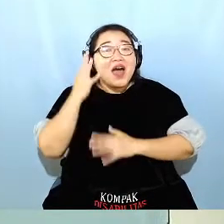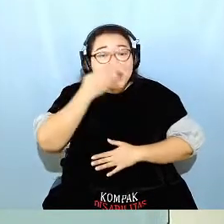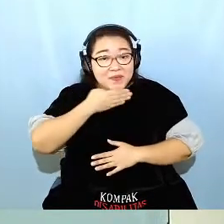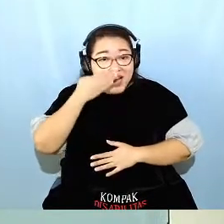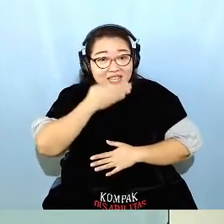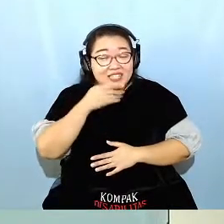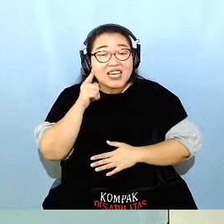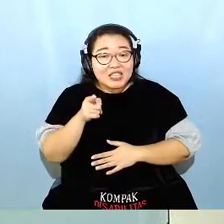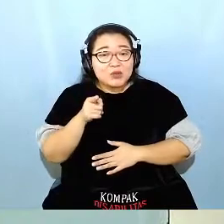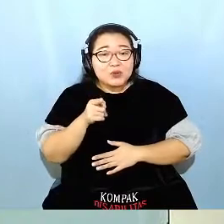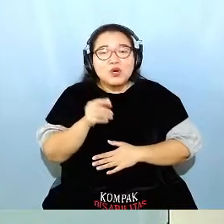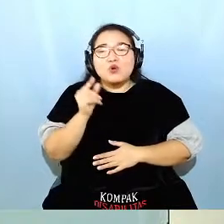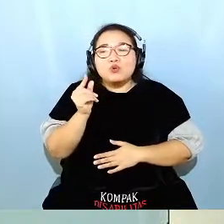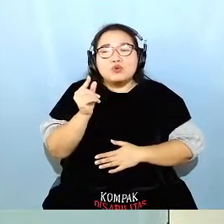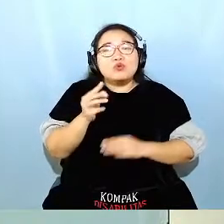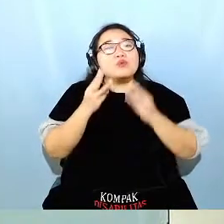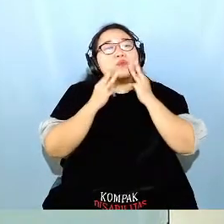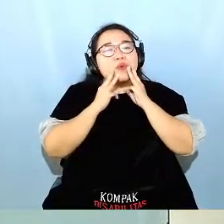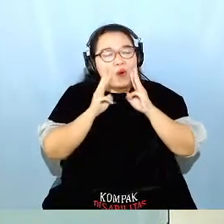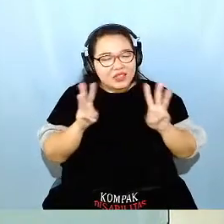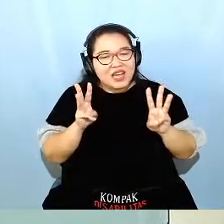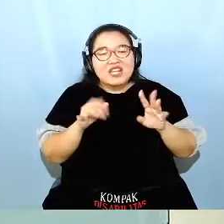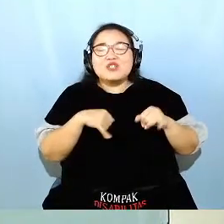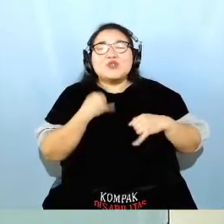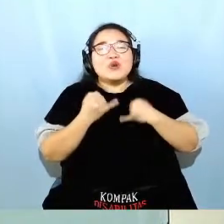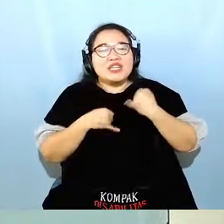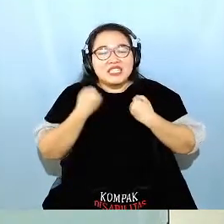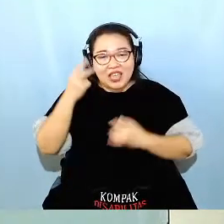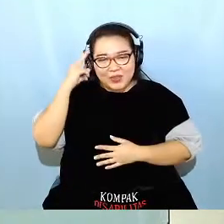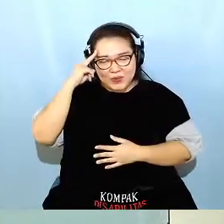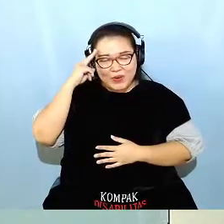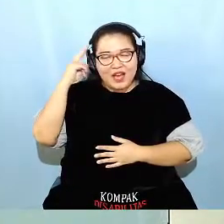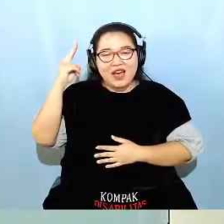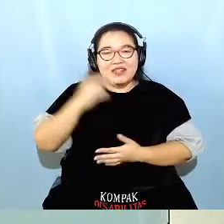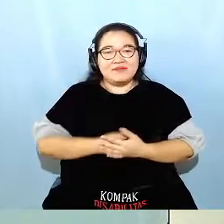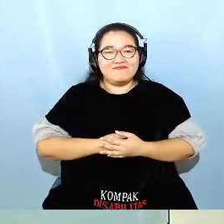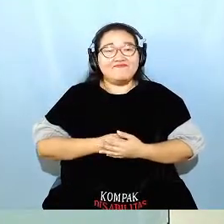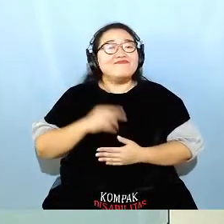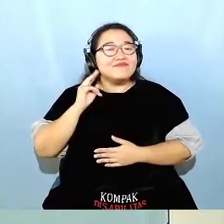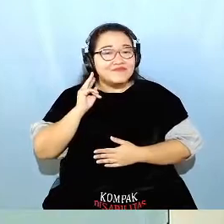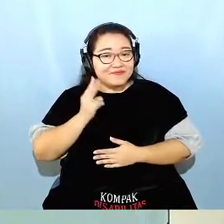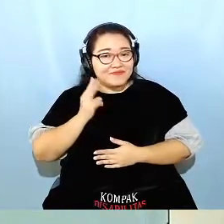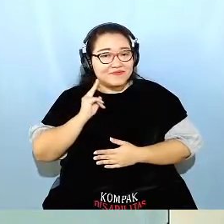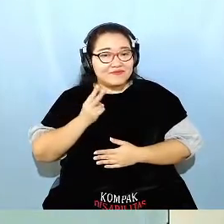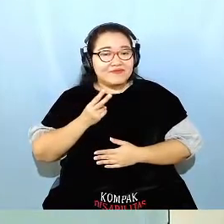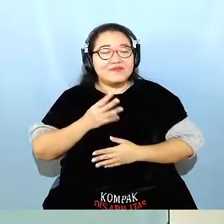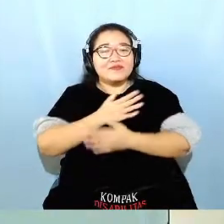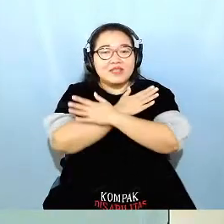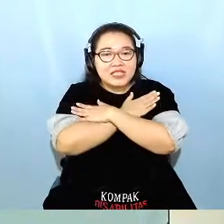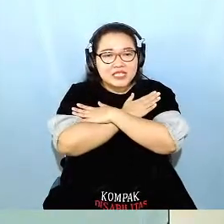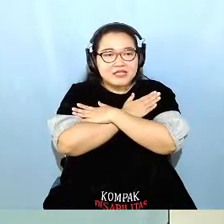Para bapak, ibu-ibu, dan para terkasih dalam Yesus Kristus, hari ini hari raya